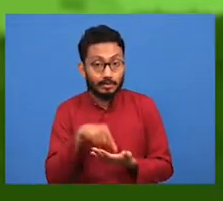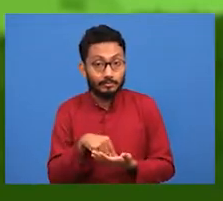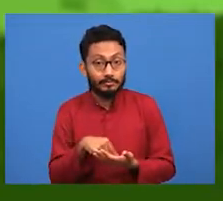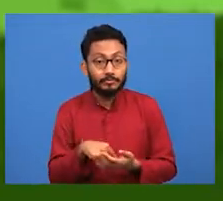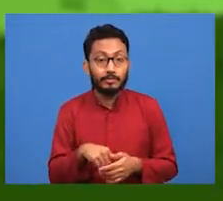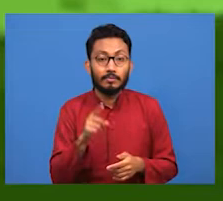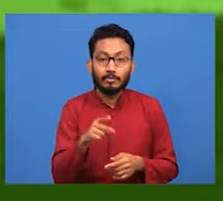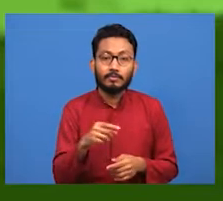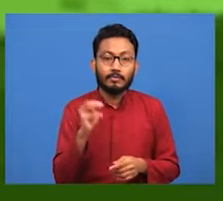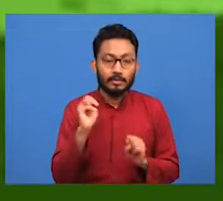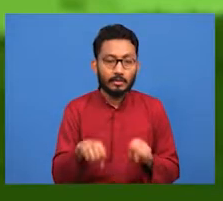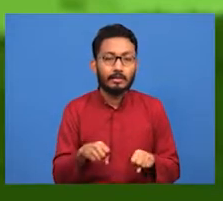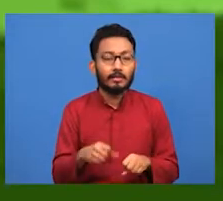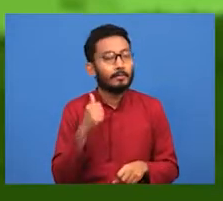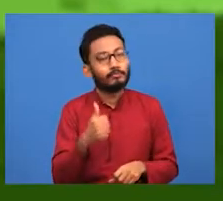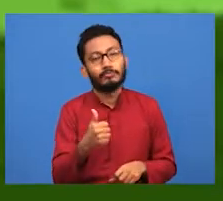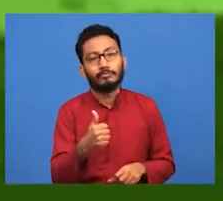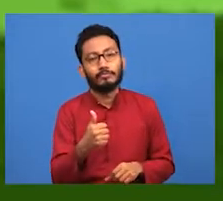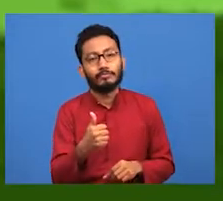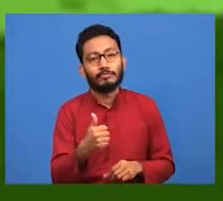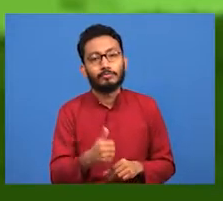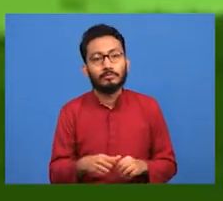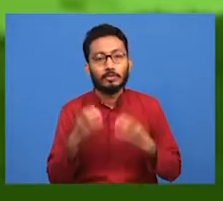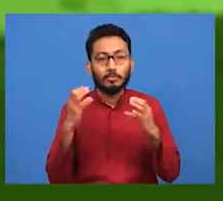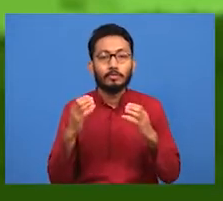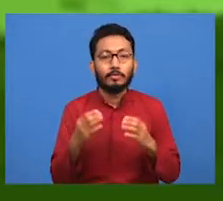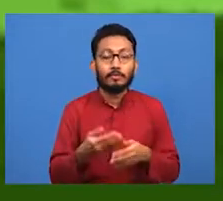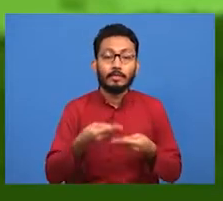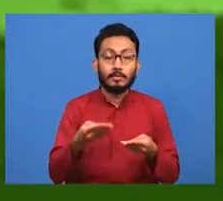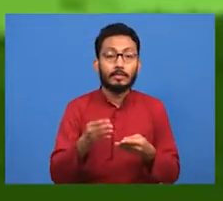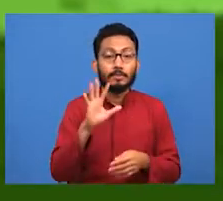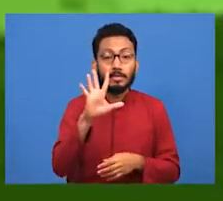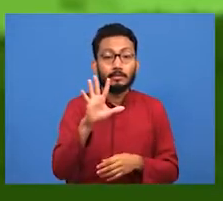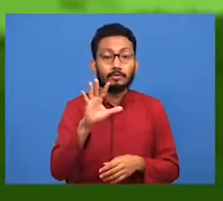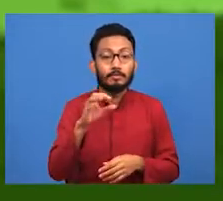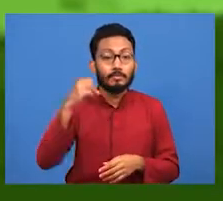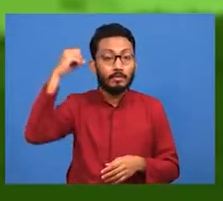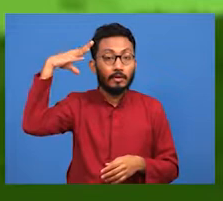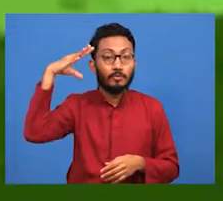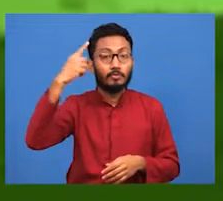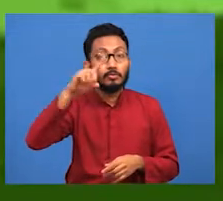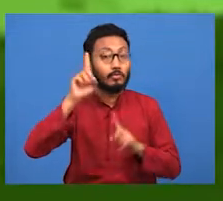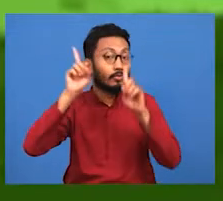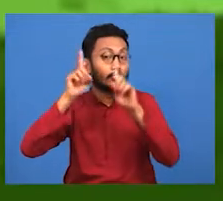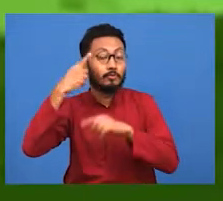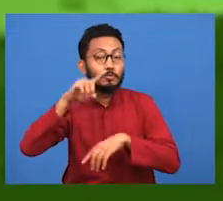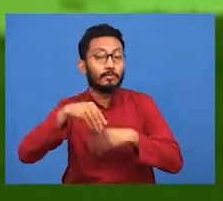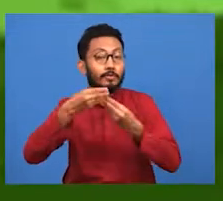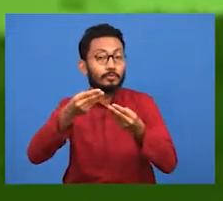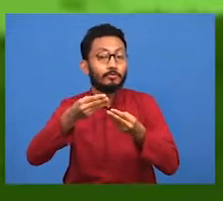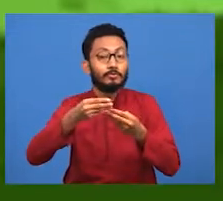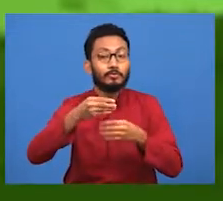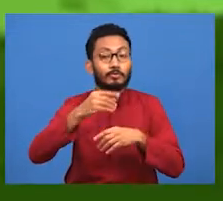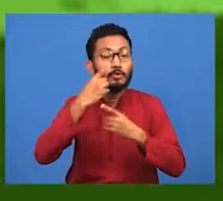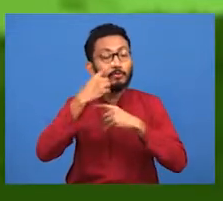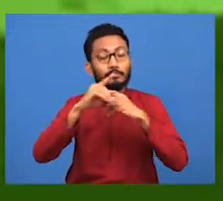Kamu memang hebat. Cikgu bagi 5 bintang kepada kamu semua kerana telah